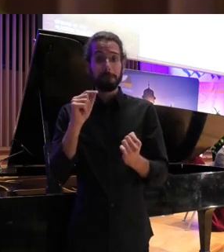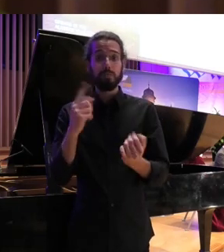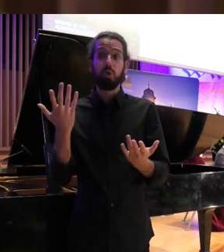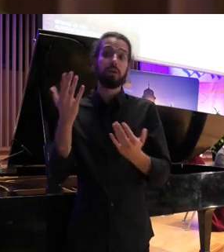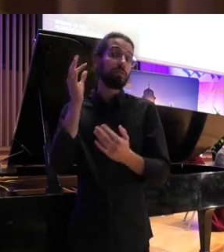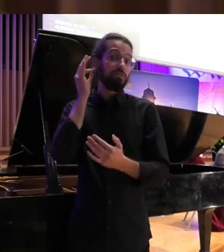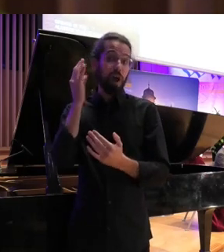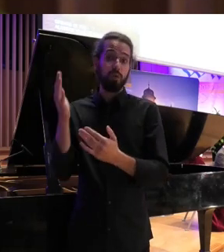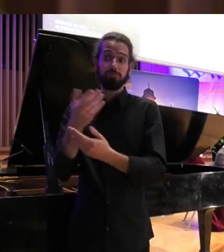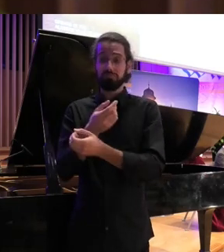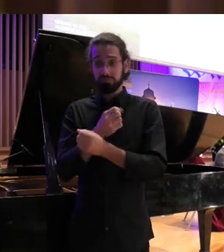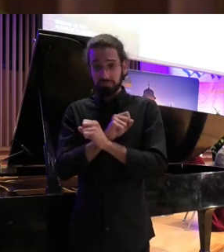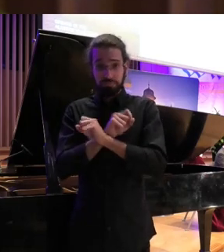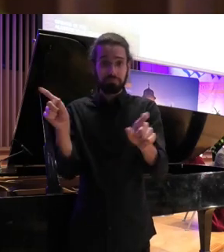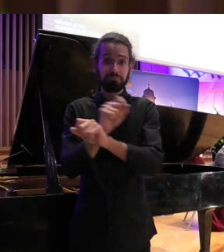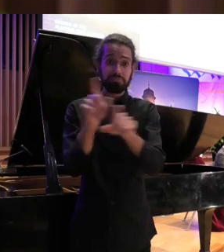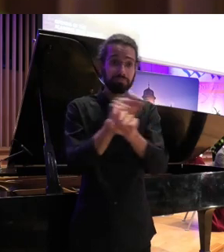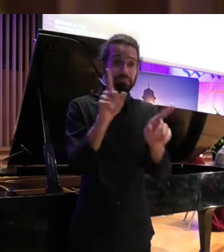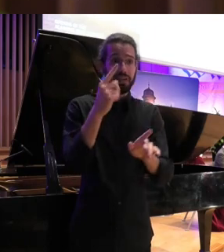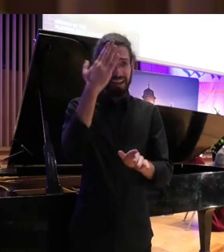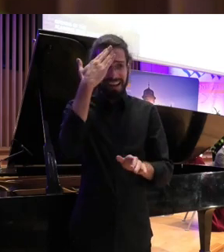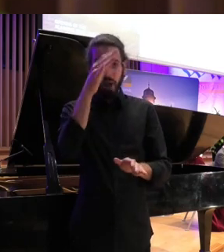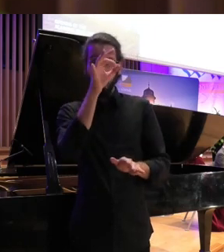Frauen ansprechen, gute Frauen versuchen